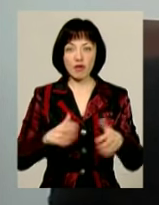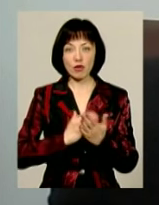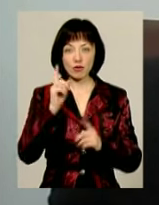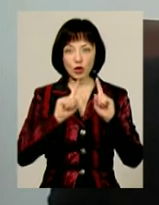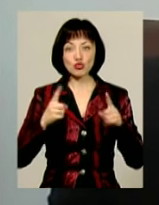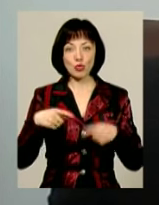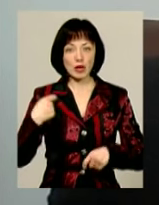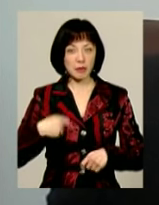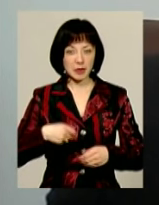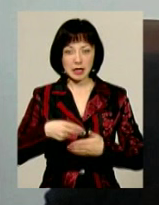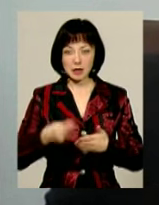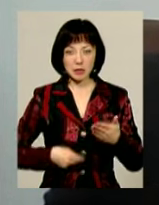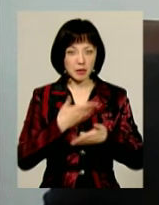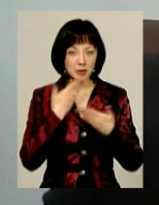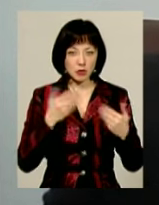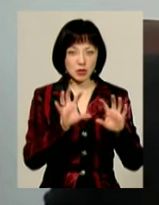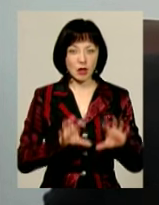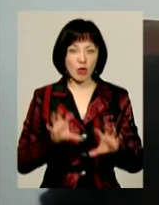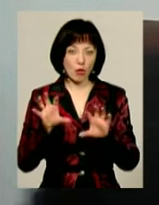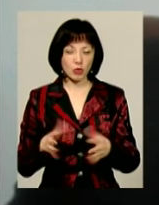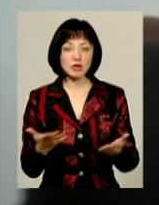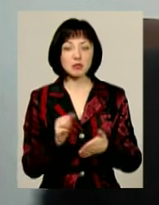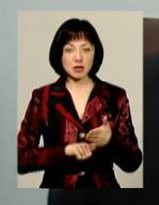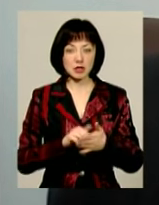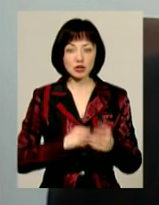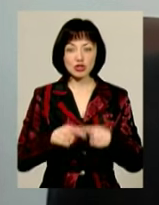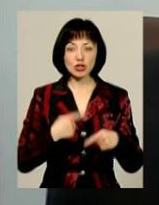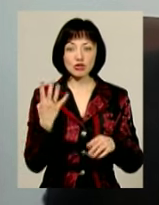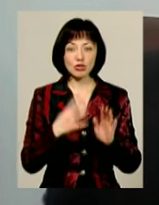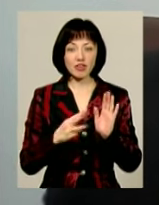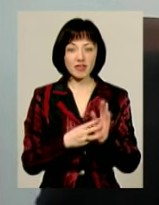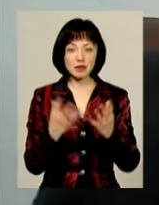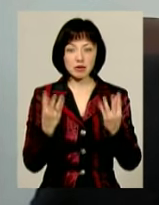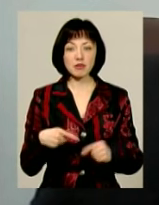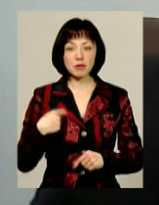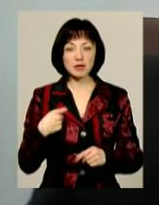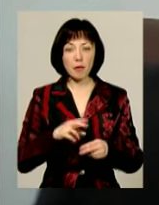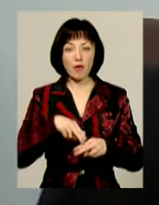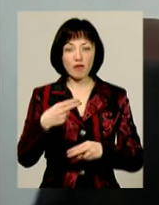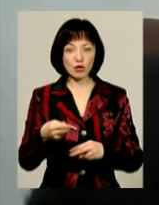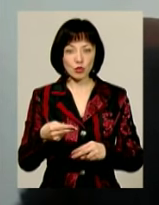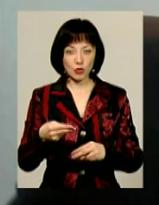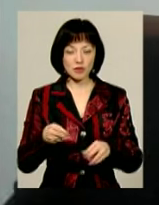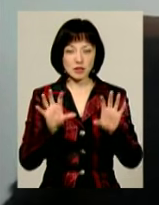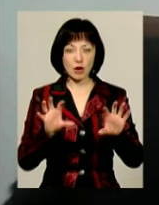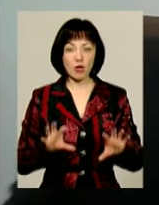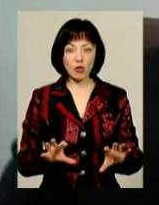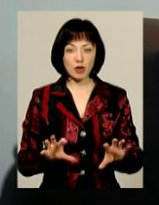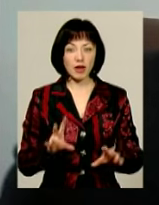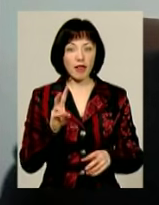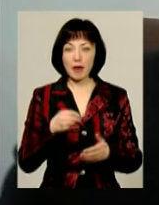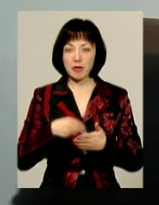підписує президент закони, які підстави. Через 40 з лишнім днів президент повернув закон,